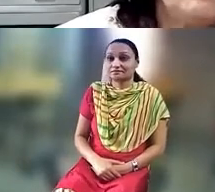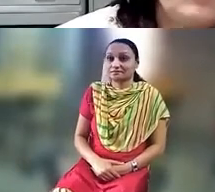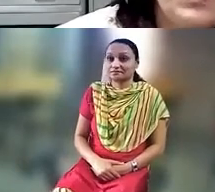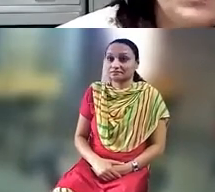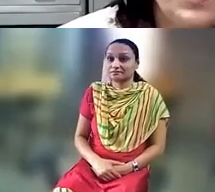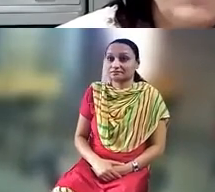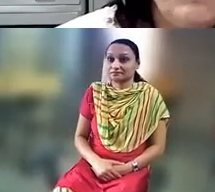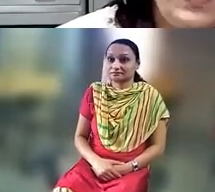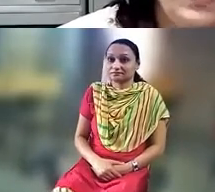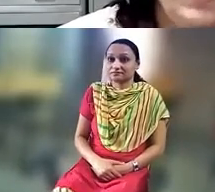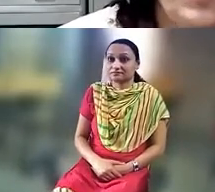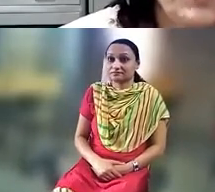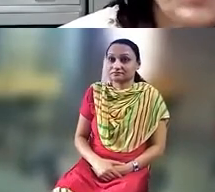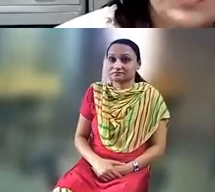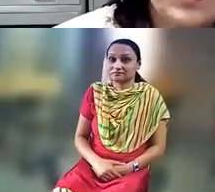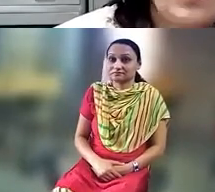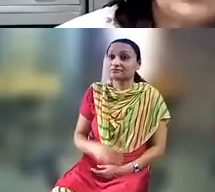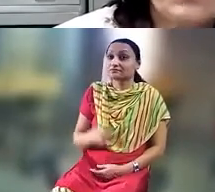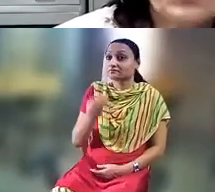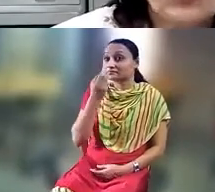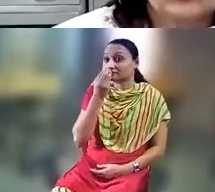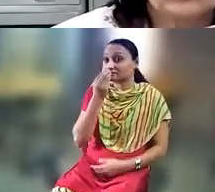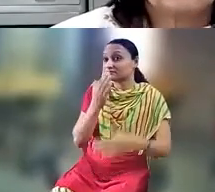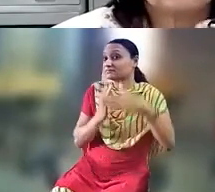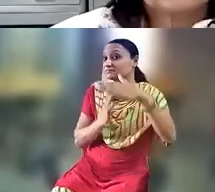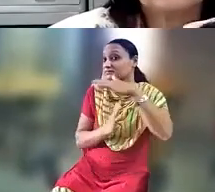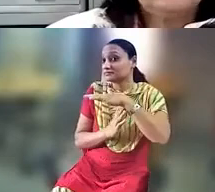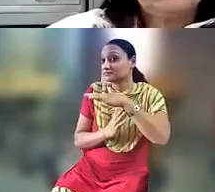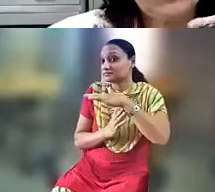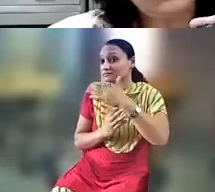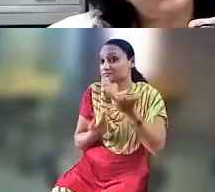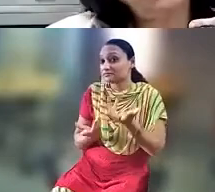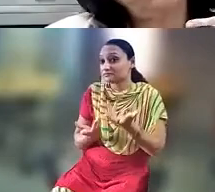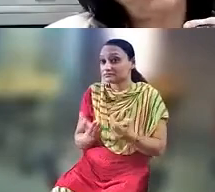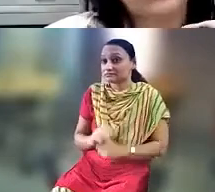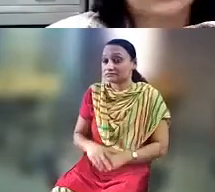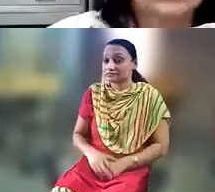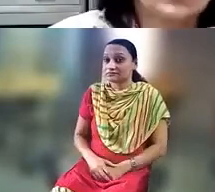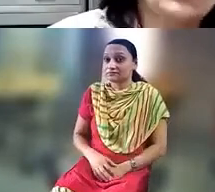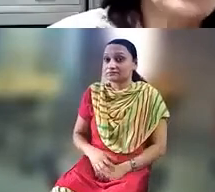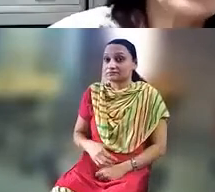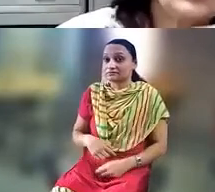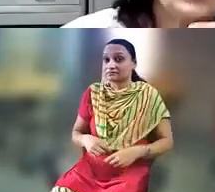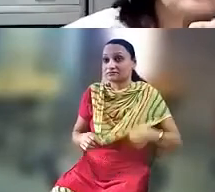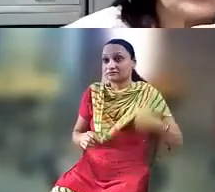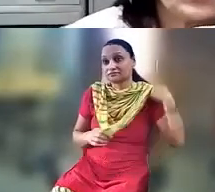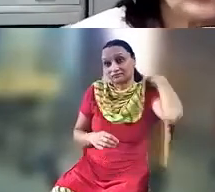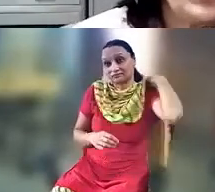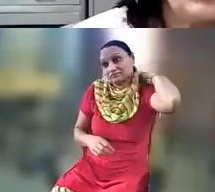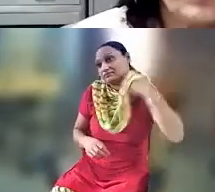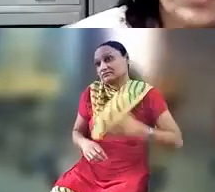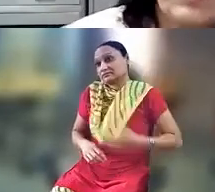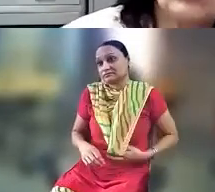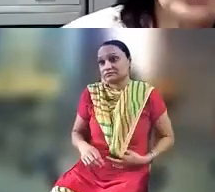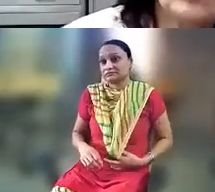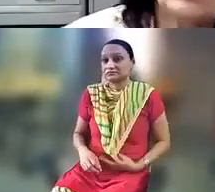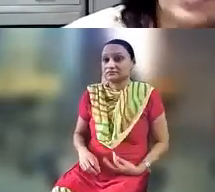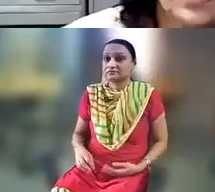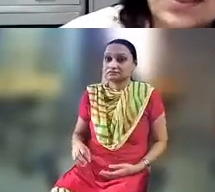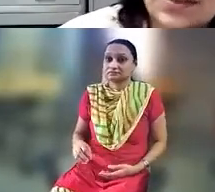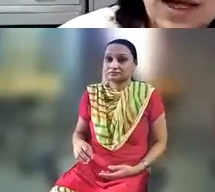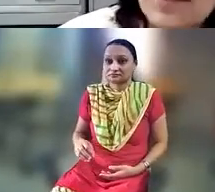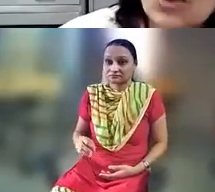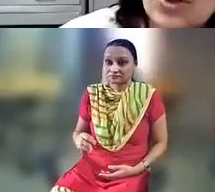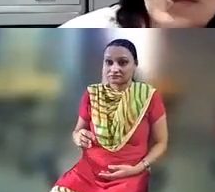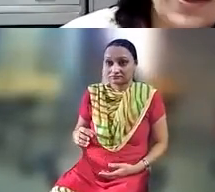फिर मील टाइम पे हम क्या क्या बच्चे को बात कर सकते हैं, तो इसमें हम जैसे जब भी कुछ हम साथ